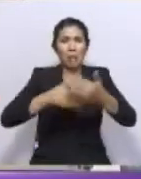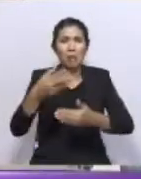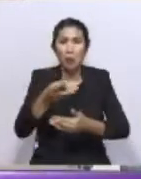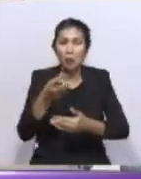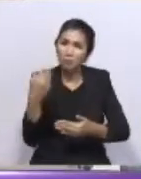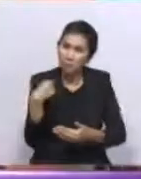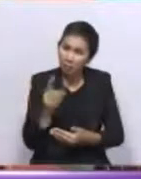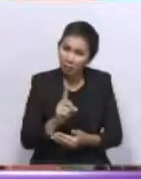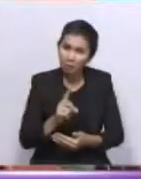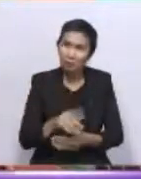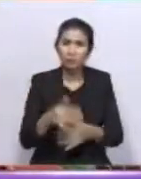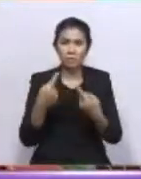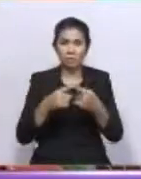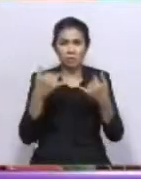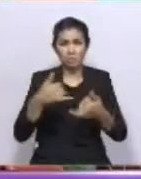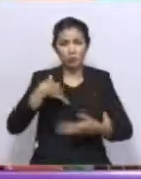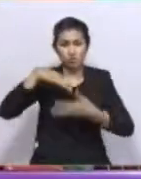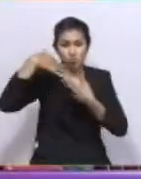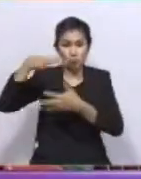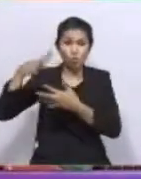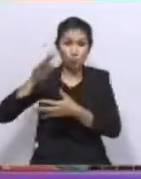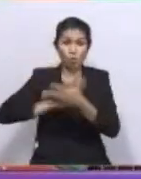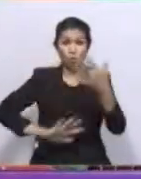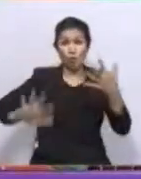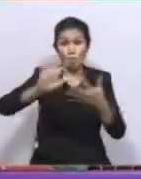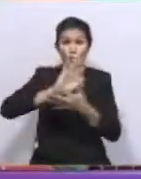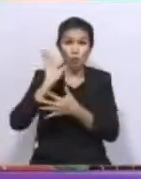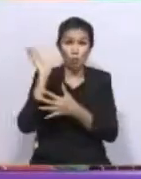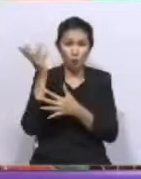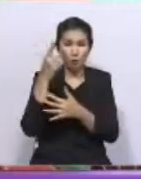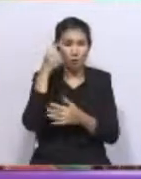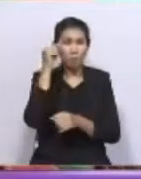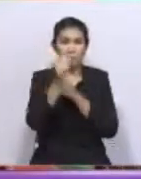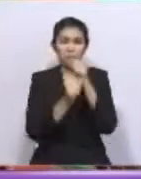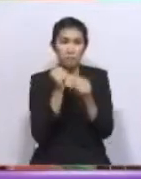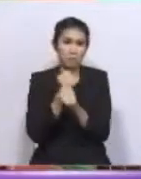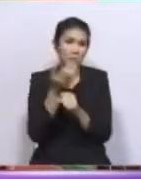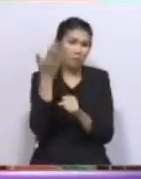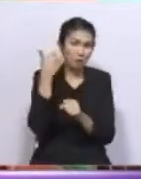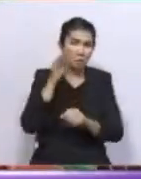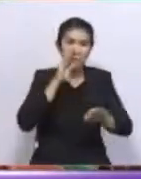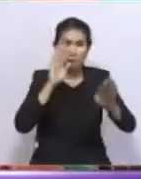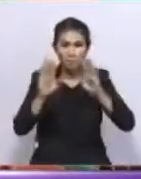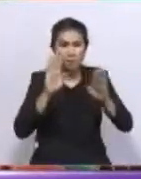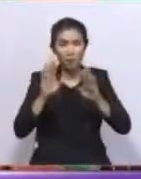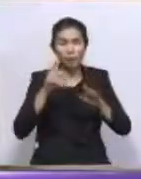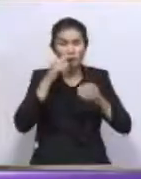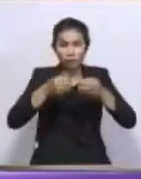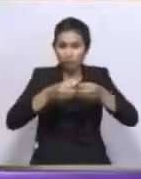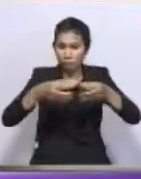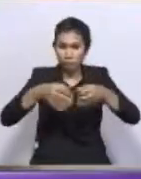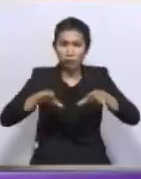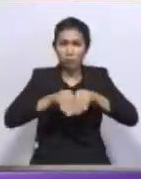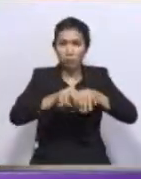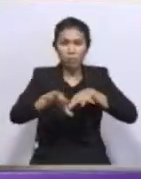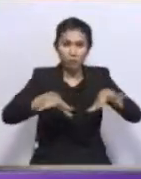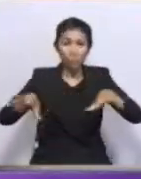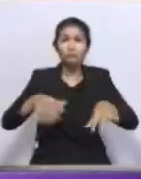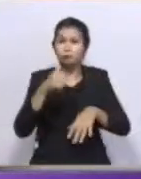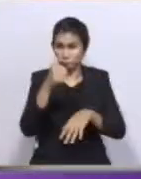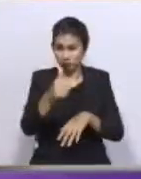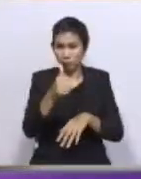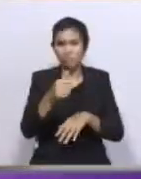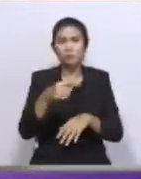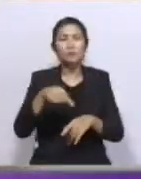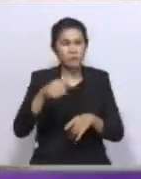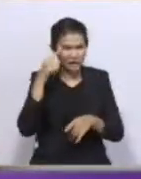ากยุทธศาสตร์การส่งออกที่มุ่งกระจายไปทั่วโลกประกอบกับปีที่ผ่านมาสามารถขยายตัวได้ทุกตลาดและทุกรายการสินค้าจะเป็น